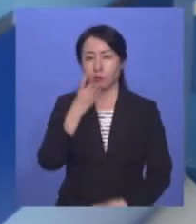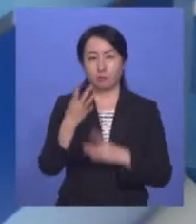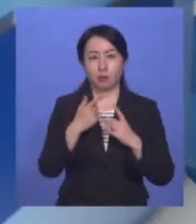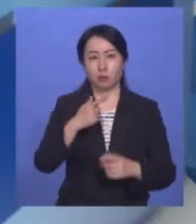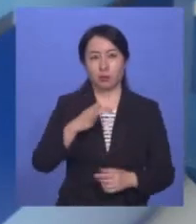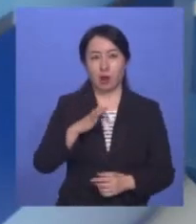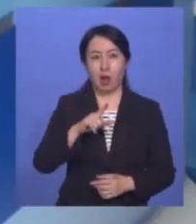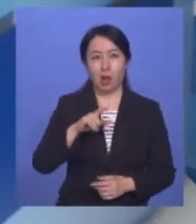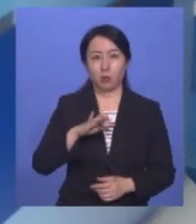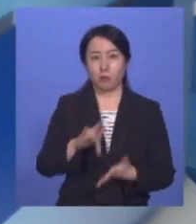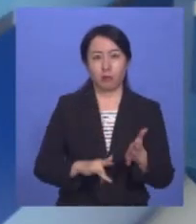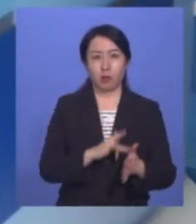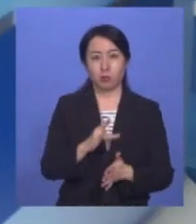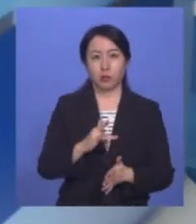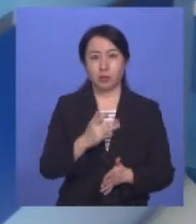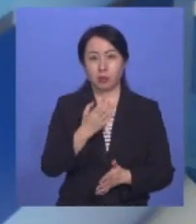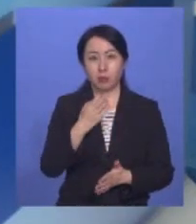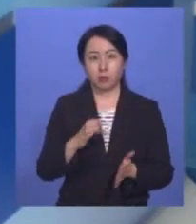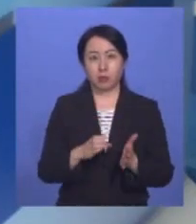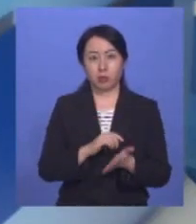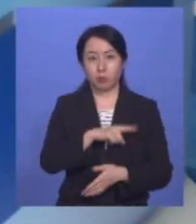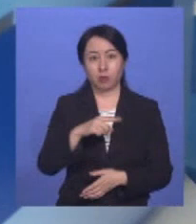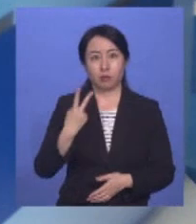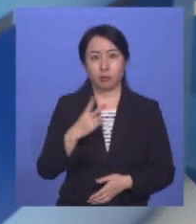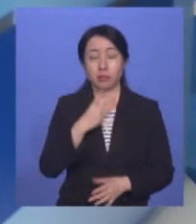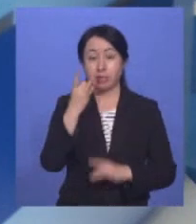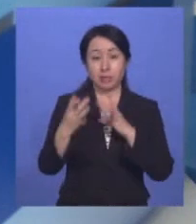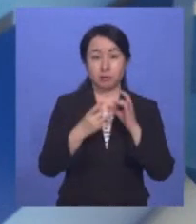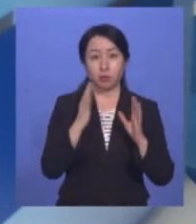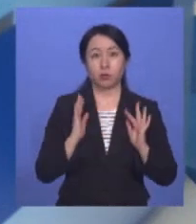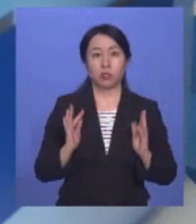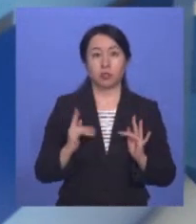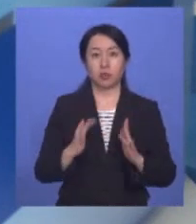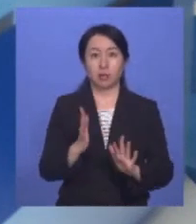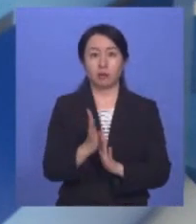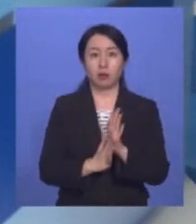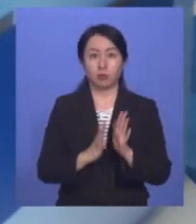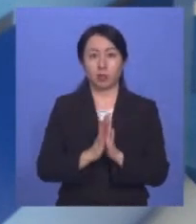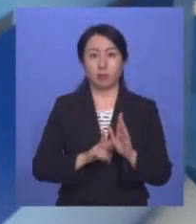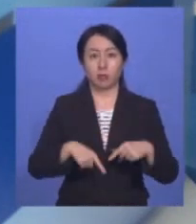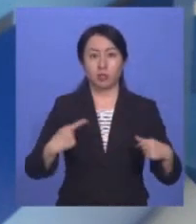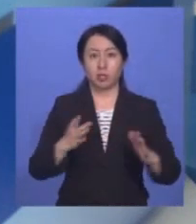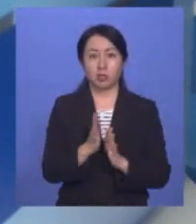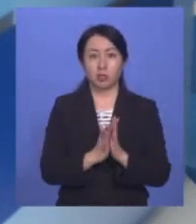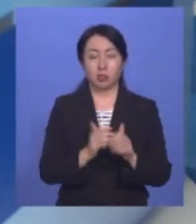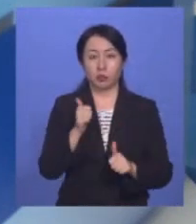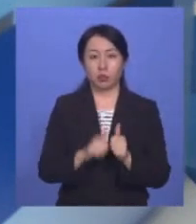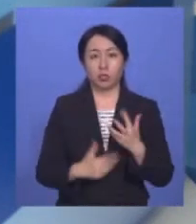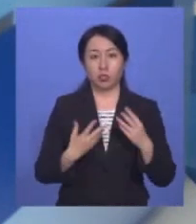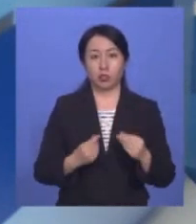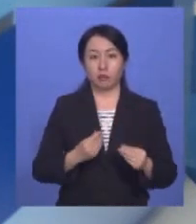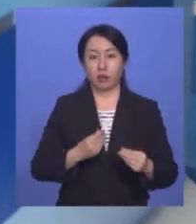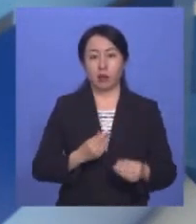Фикусы, герань и алоэ. В городской теплоэлектроцентрали номер 2 расположился цветущий сад. Выращивают там различные растения,